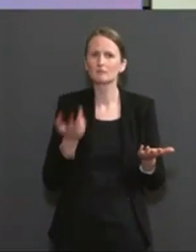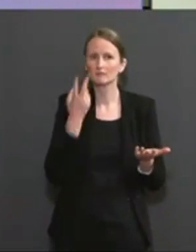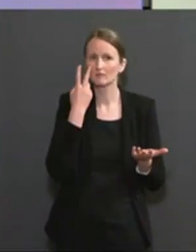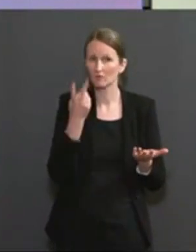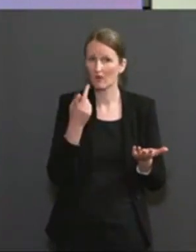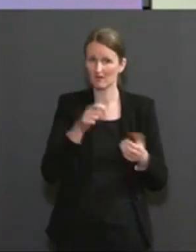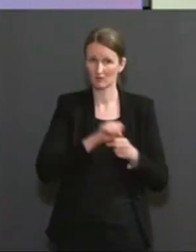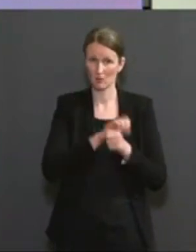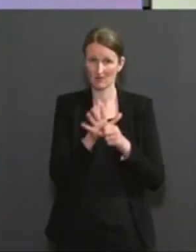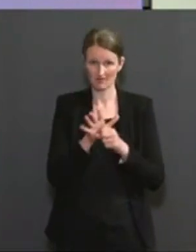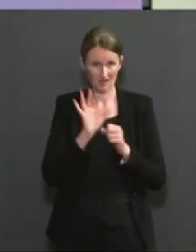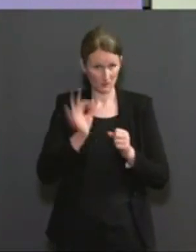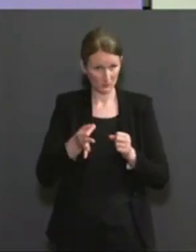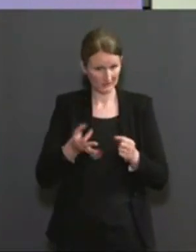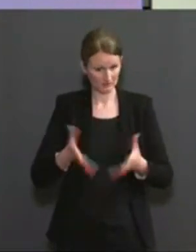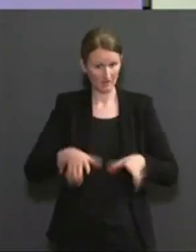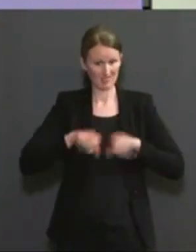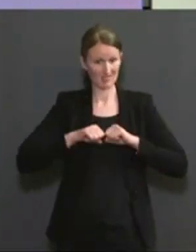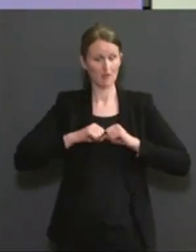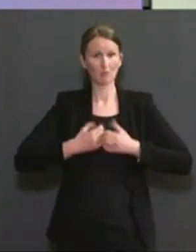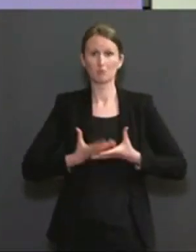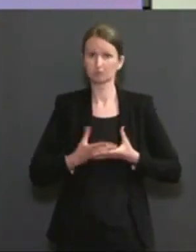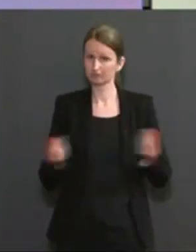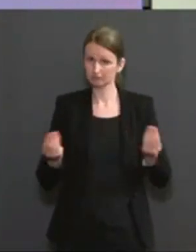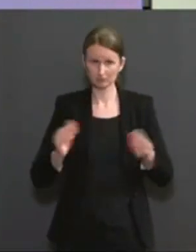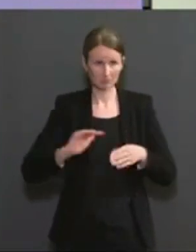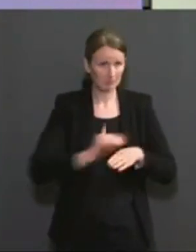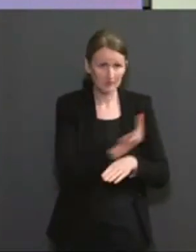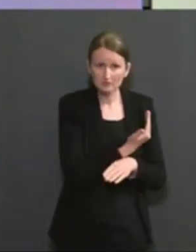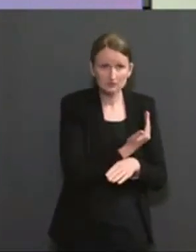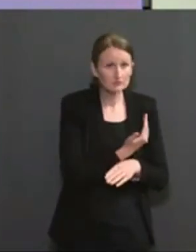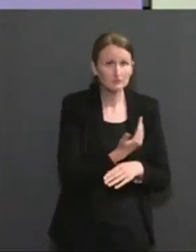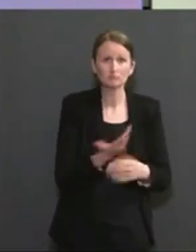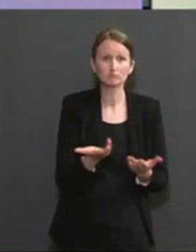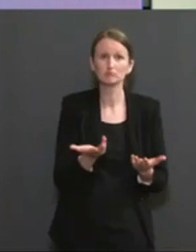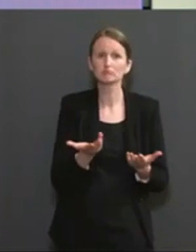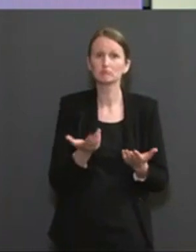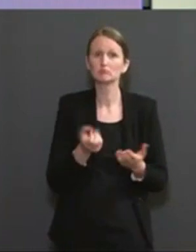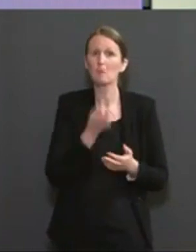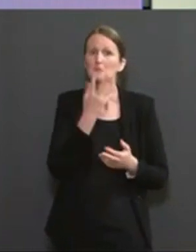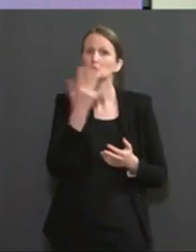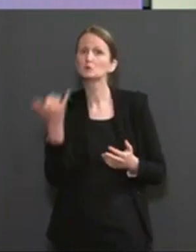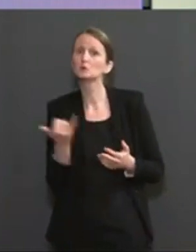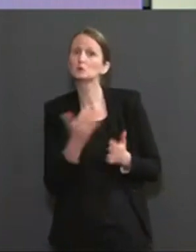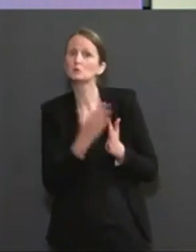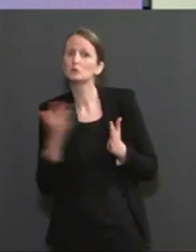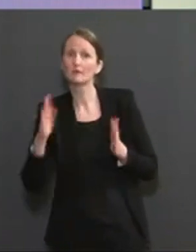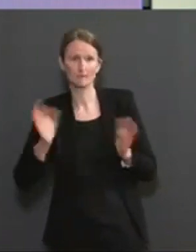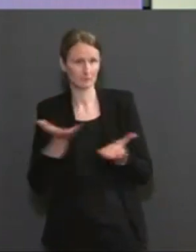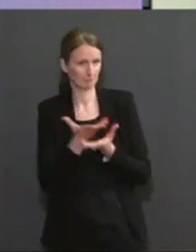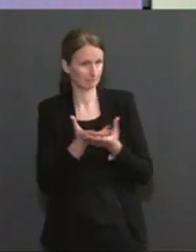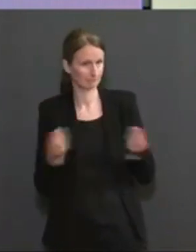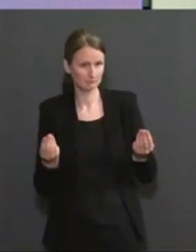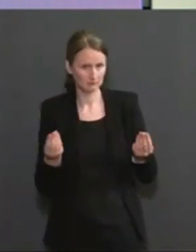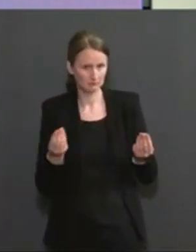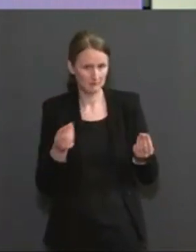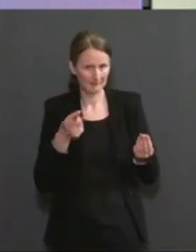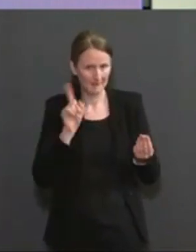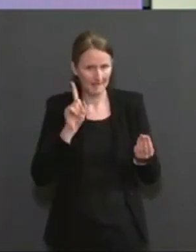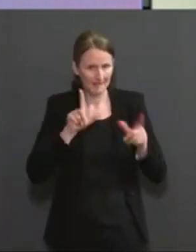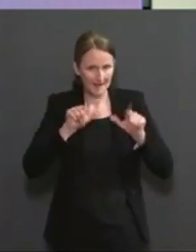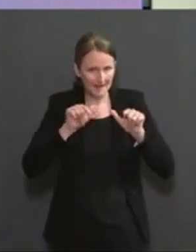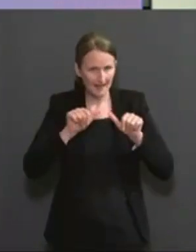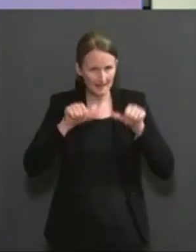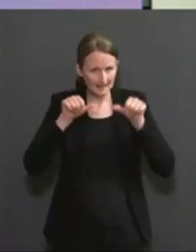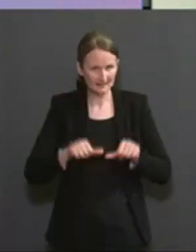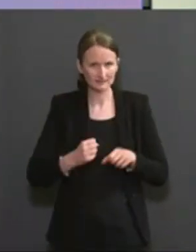notre organisme plus qu'une 8aine de jours. Ce n'est donc plus une infection aiguë, mais ce sont des séquelles de cette infection, ou